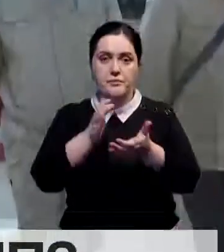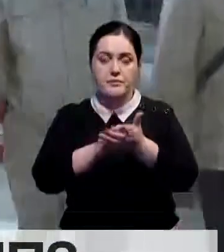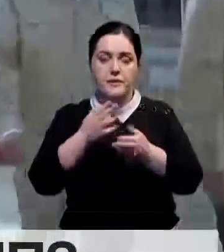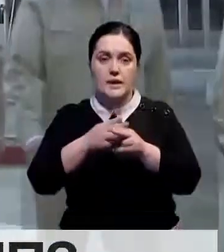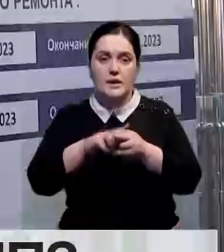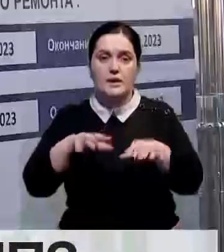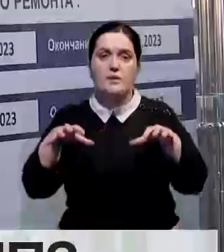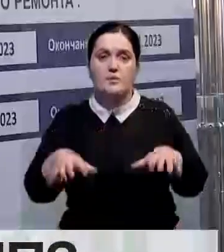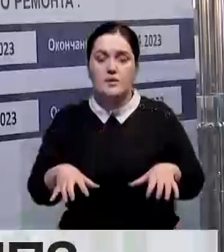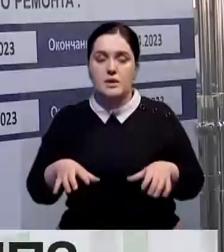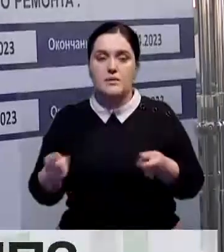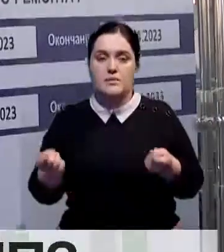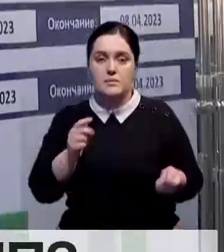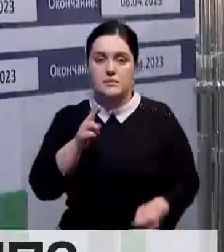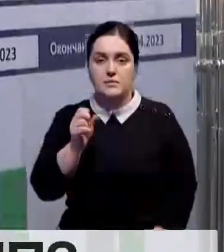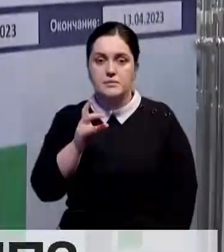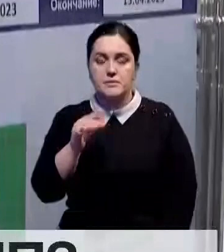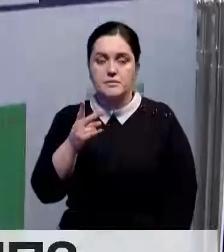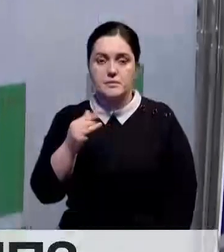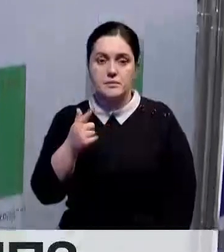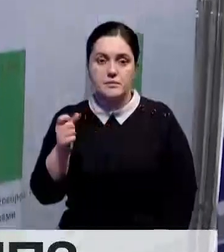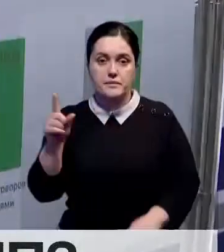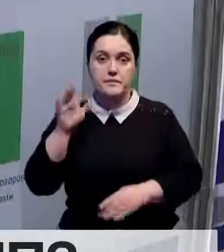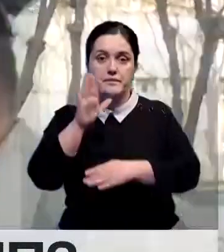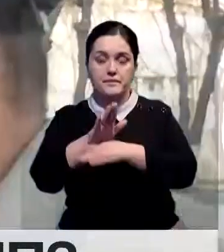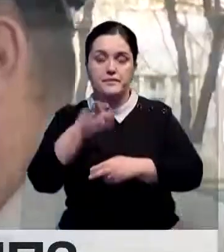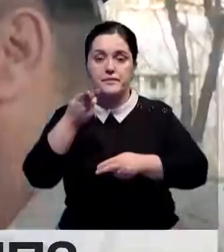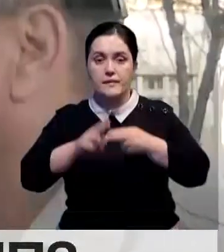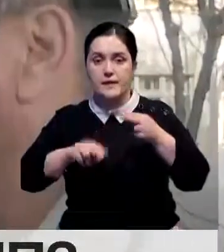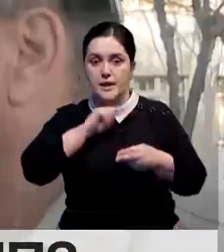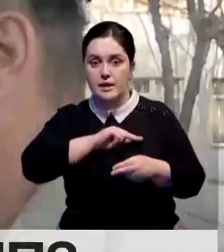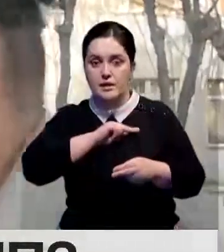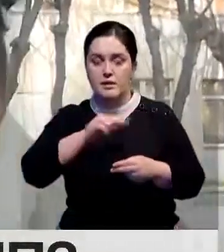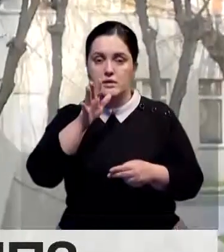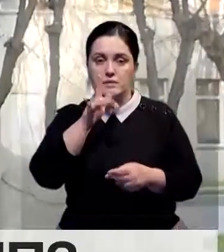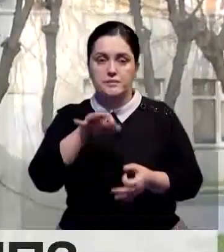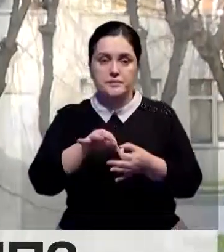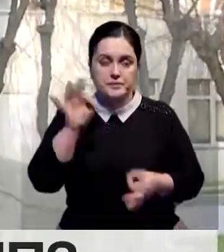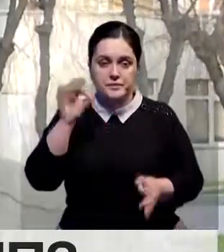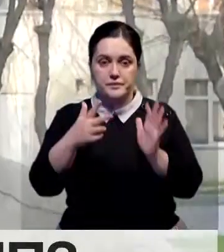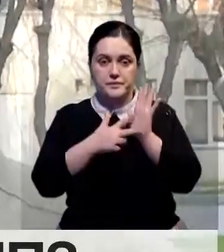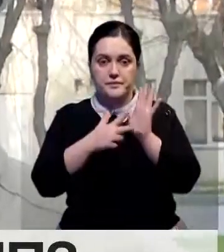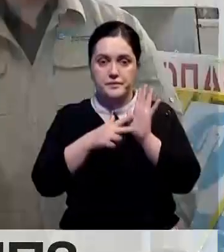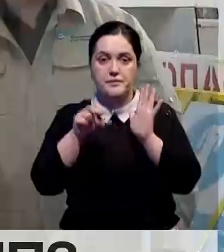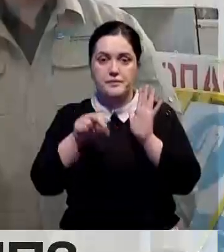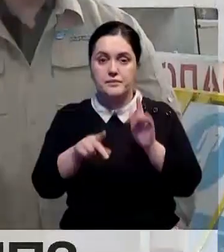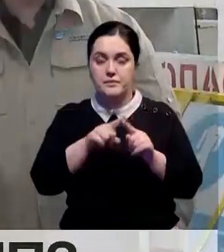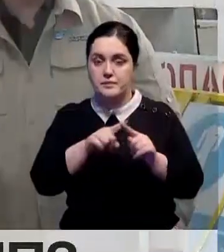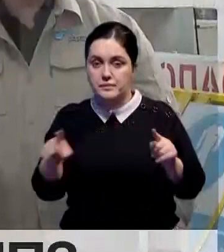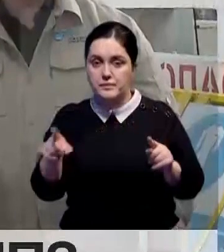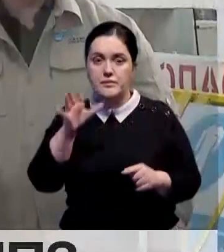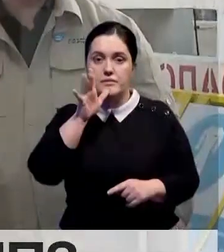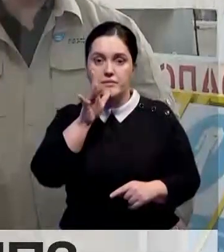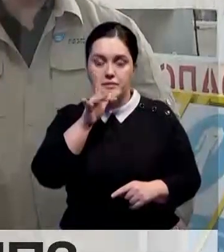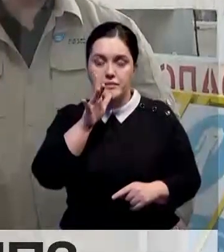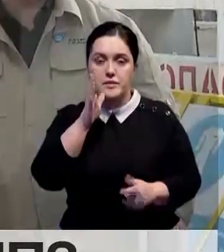председатель правления «Казмунайгаз» Макзум Мирзагалиев. Он поручил завершить все работы в заявленные сроки – 8 апреля. А на это время, по словам